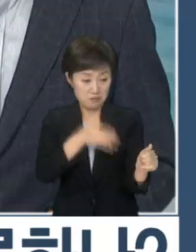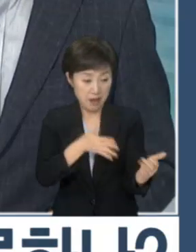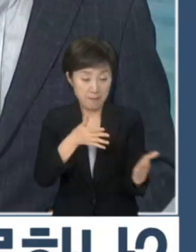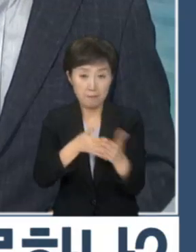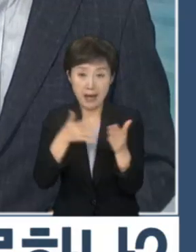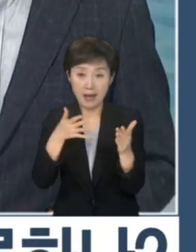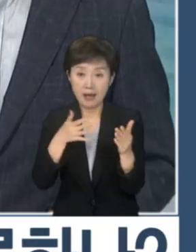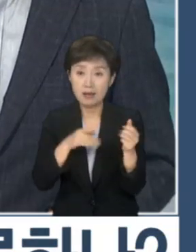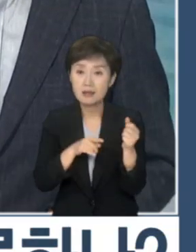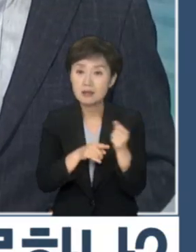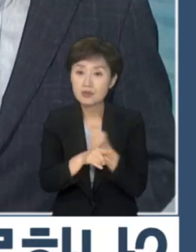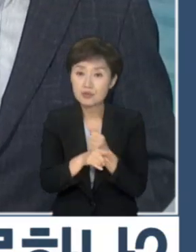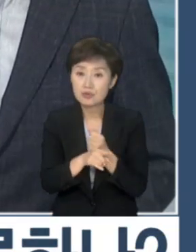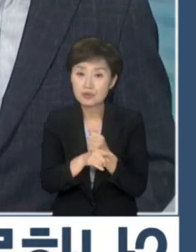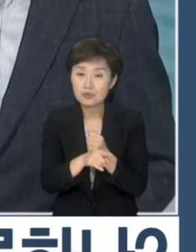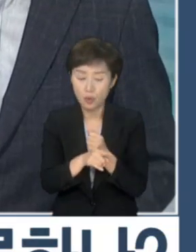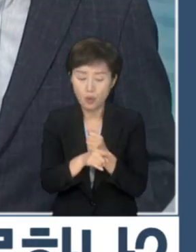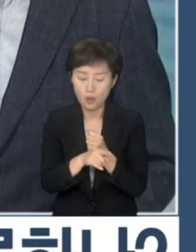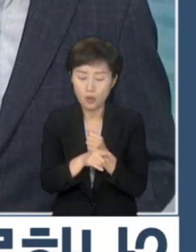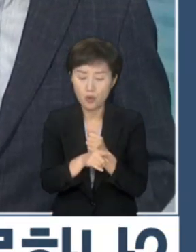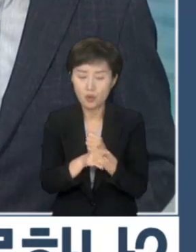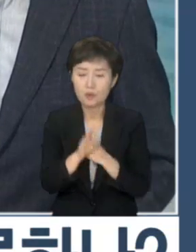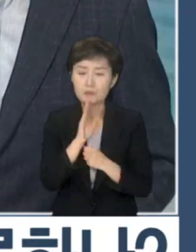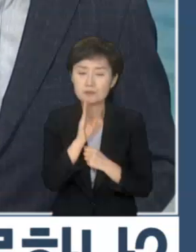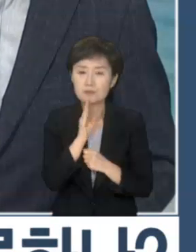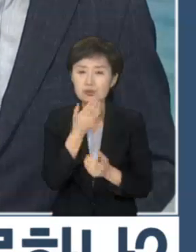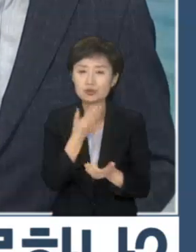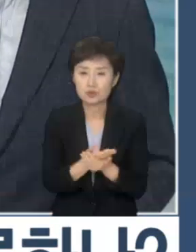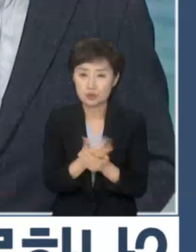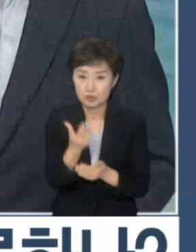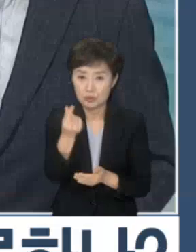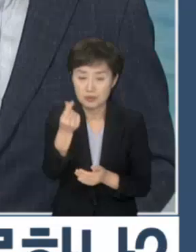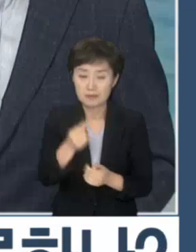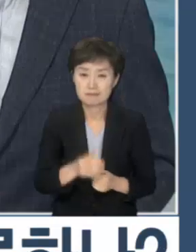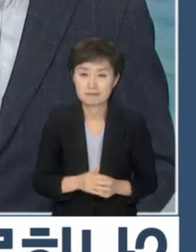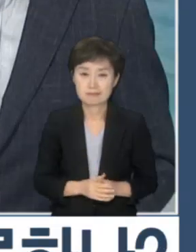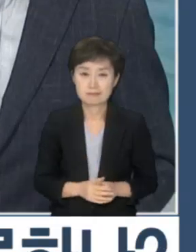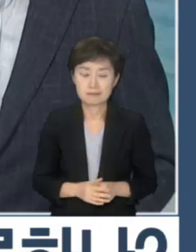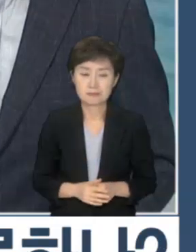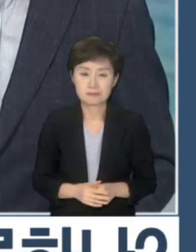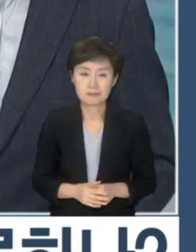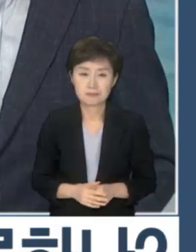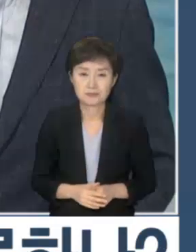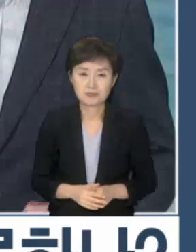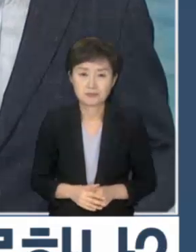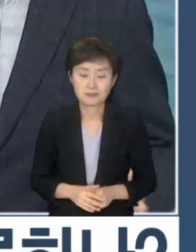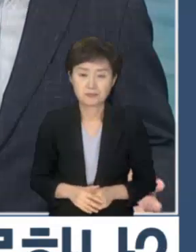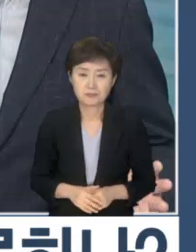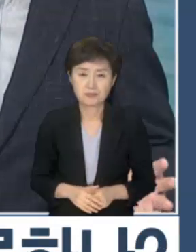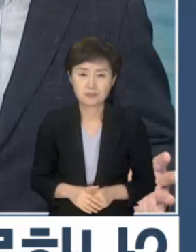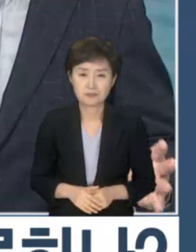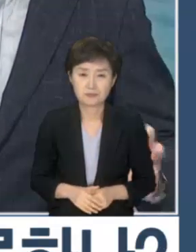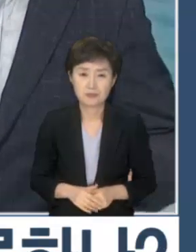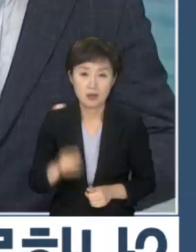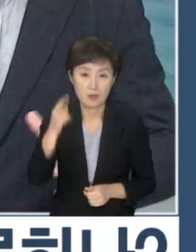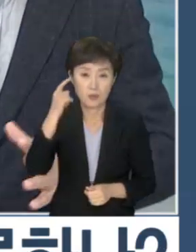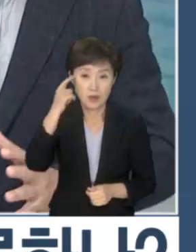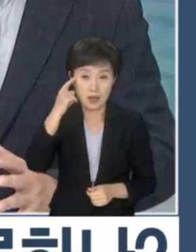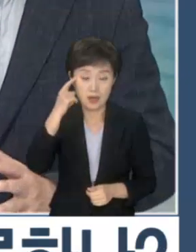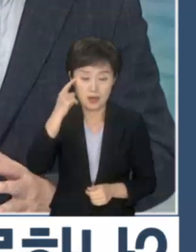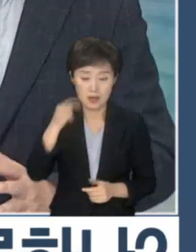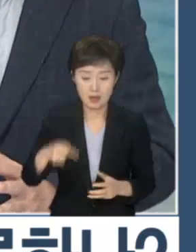거절한 것이 저는 핵심적인 내용이 다 들어가 있다라고 봐요. 그러니까 실제 통합을